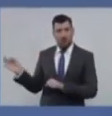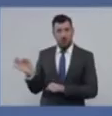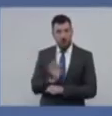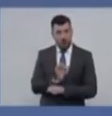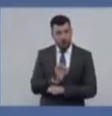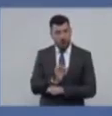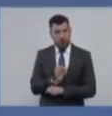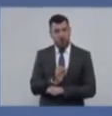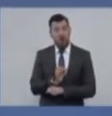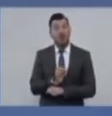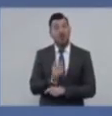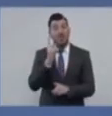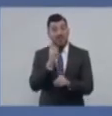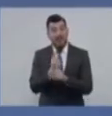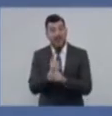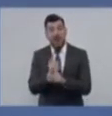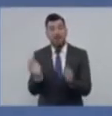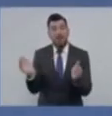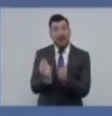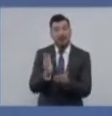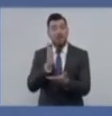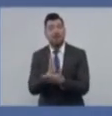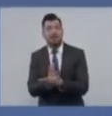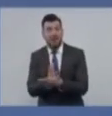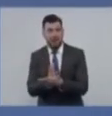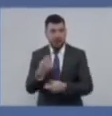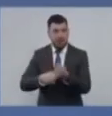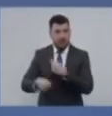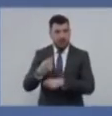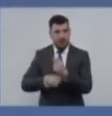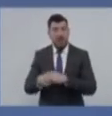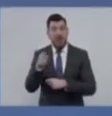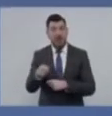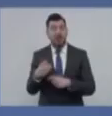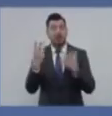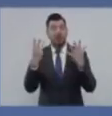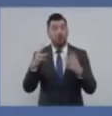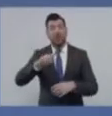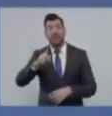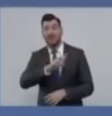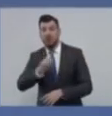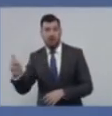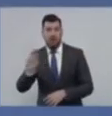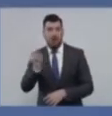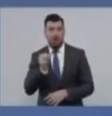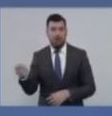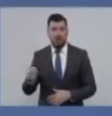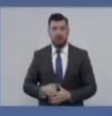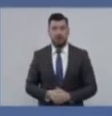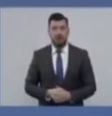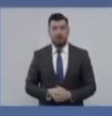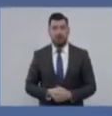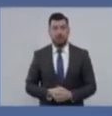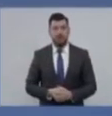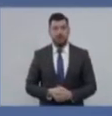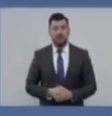προσπαθούμε να βοηθήσουμε τους χαμηλοσυνταξιούχους τις οικογένειες με παιδιά και όσους έχουν μηχανή ή αυτοκίνητο με κριτήρια βοηθάμε